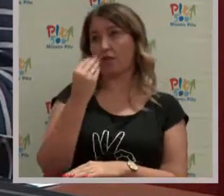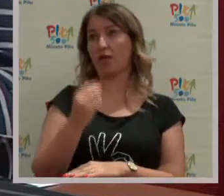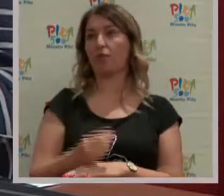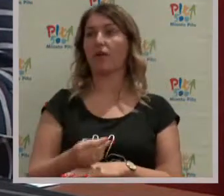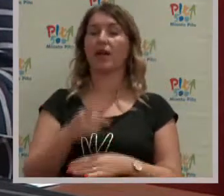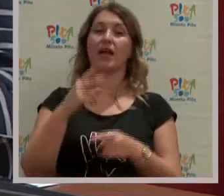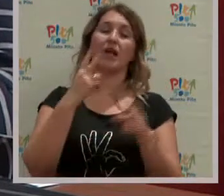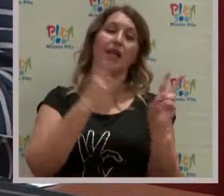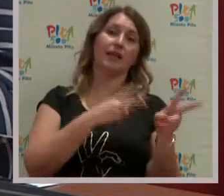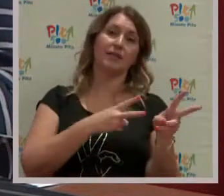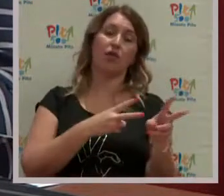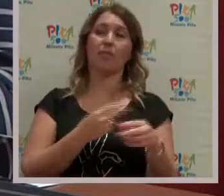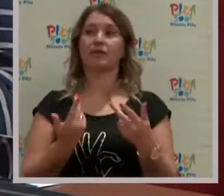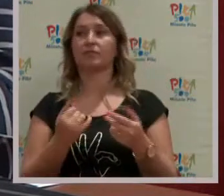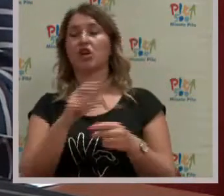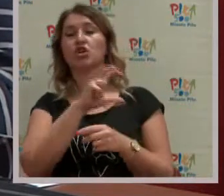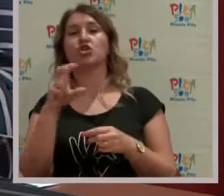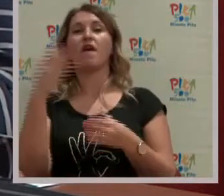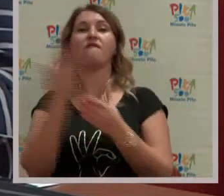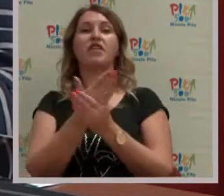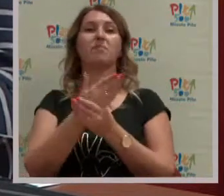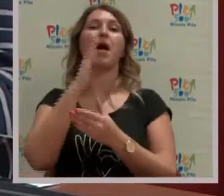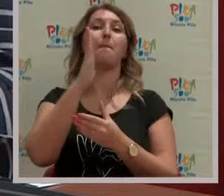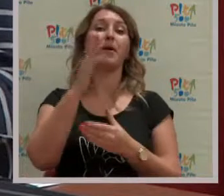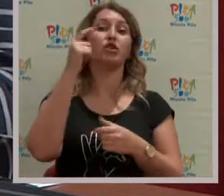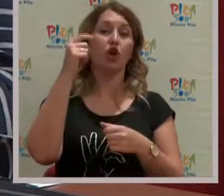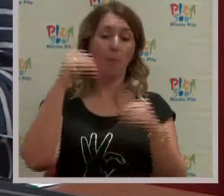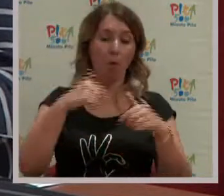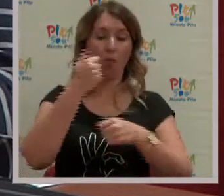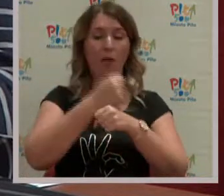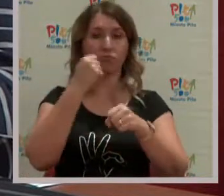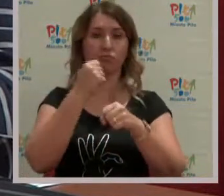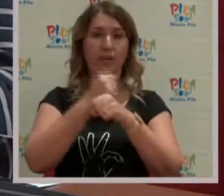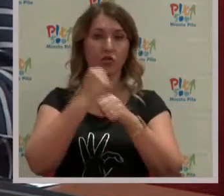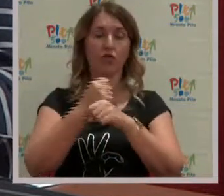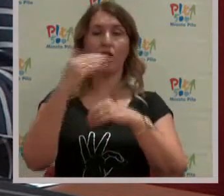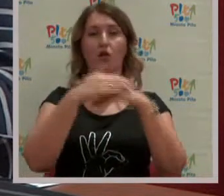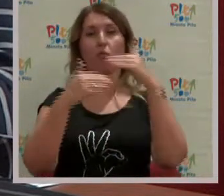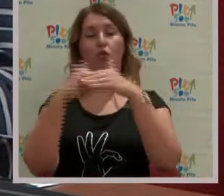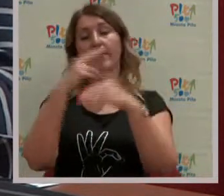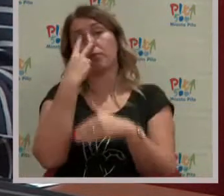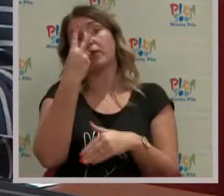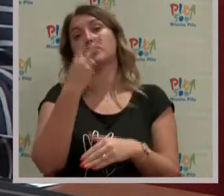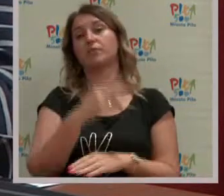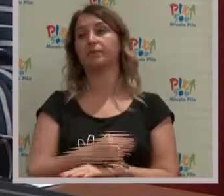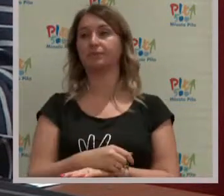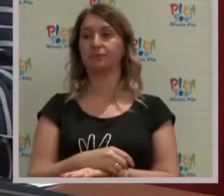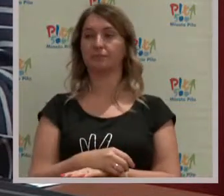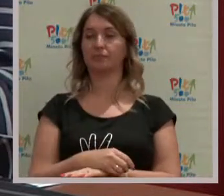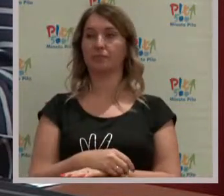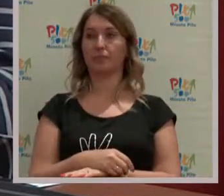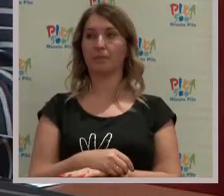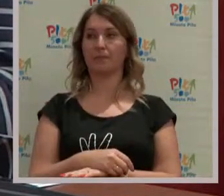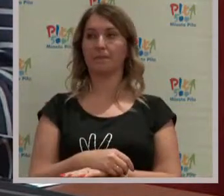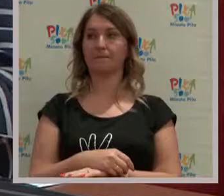listopadzie bieżącego roku czy wykonawca będzie mógł w tym czasie wszystkie prace niezbędne na zewnątrz wykonać proszę